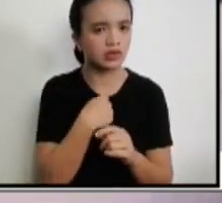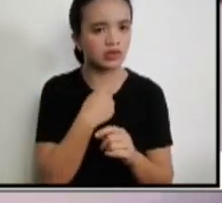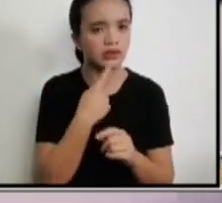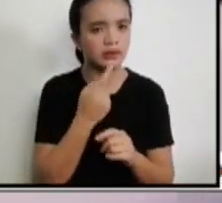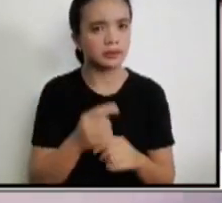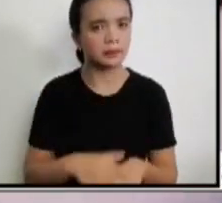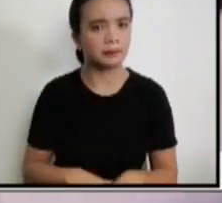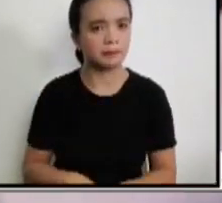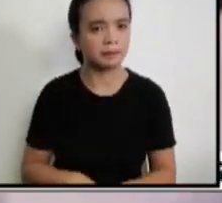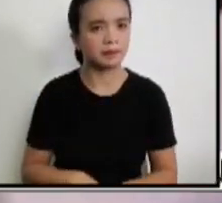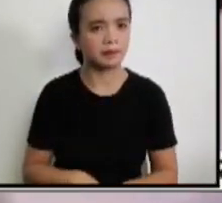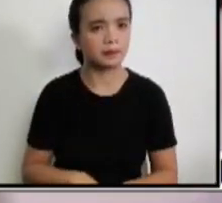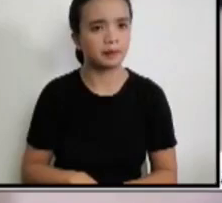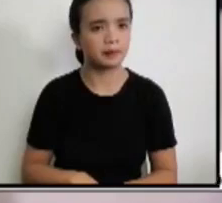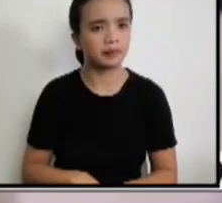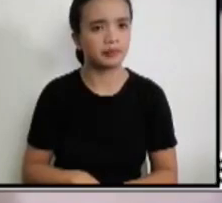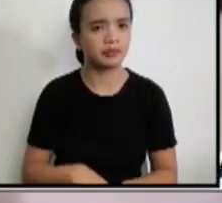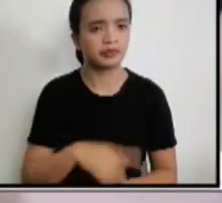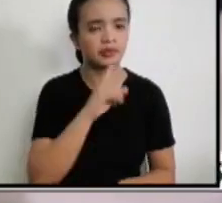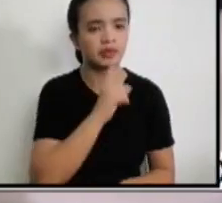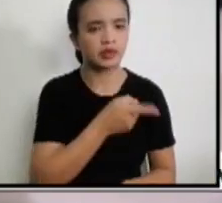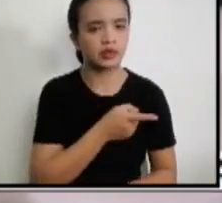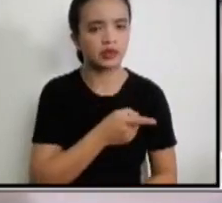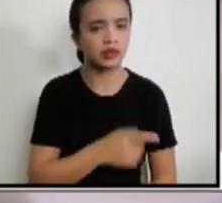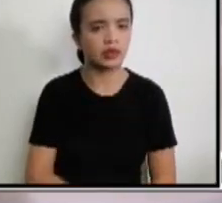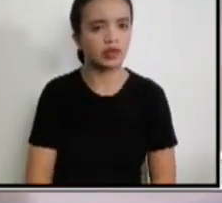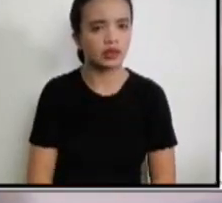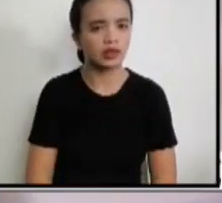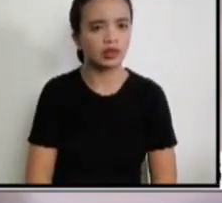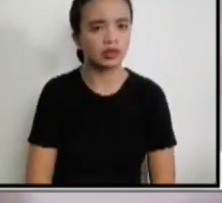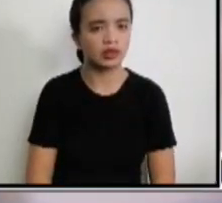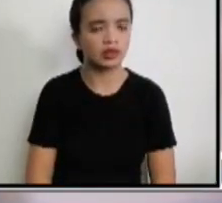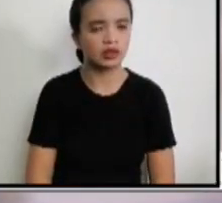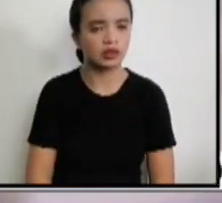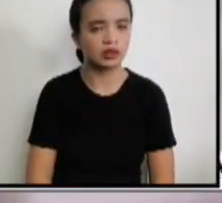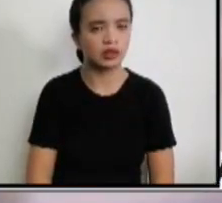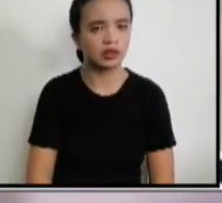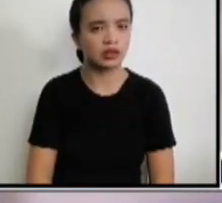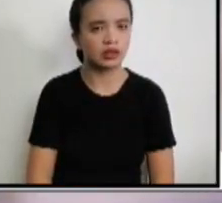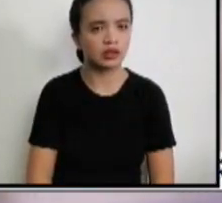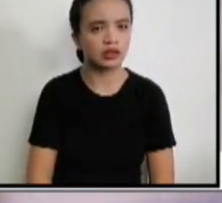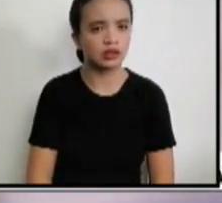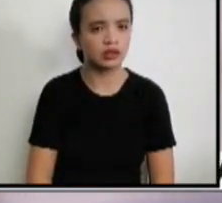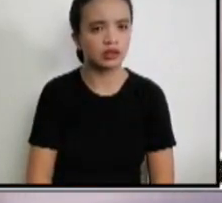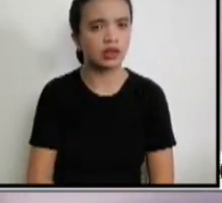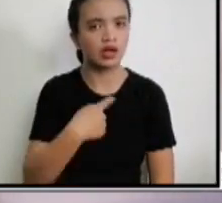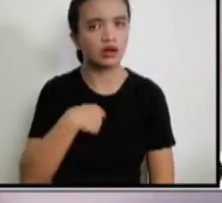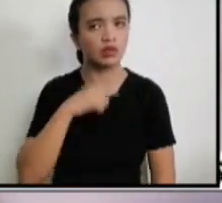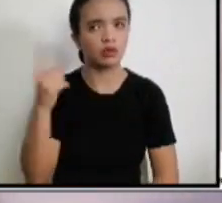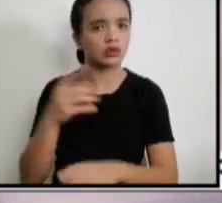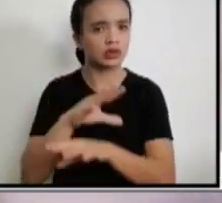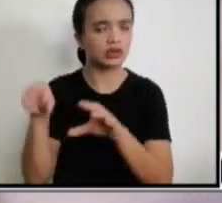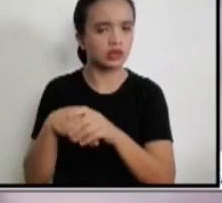Ngayon, pagpunta po kami ng Sumenya, bibilitan po dapat kami ngayon sa brief.